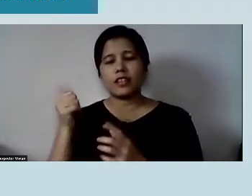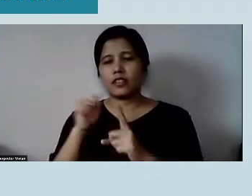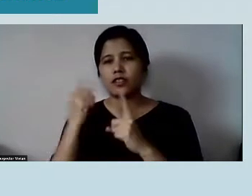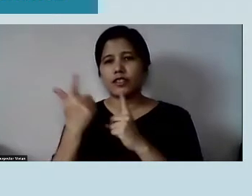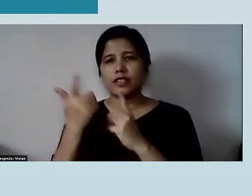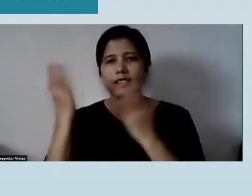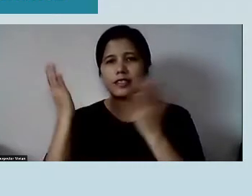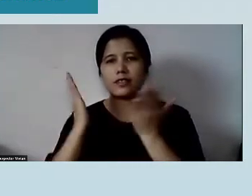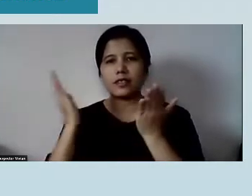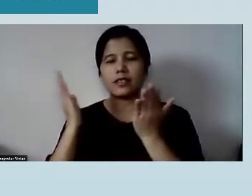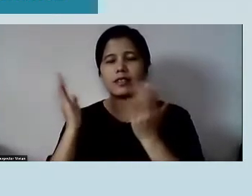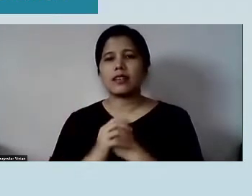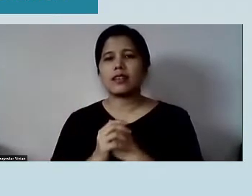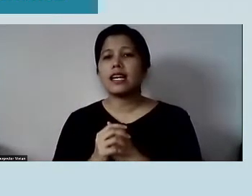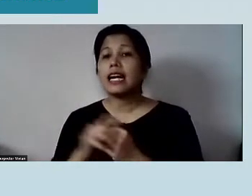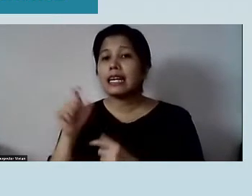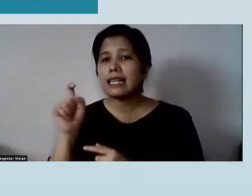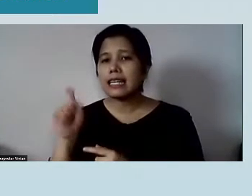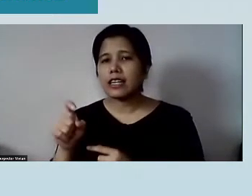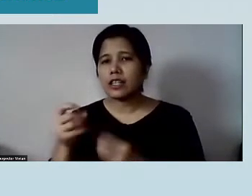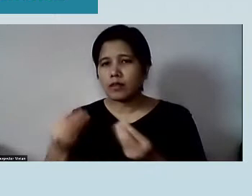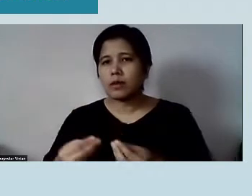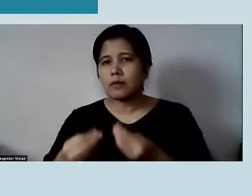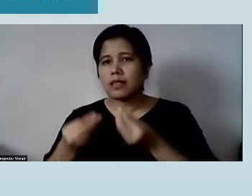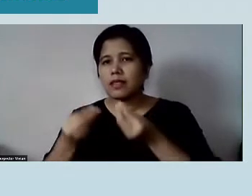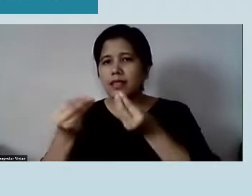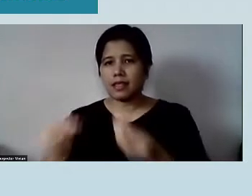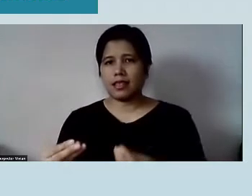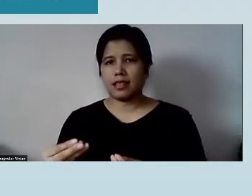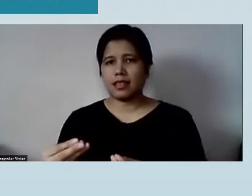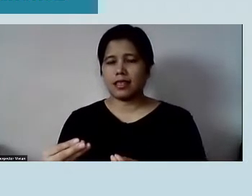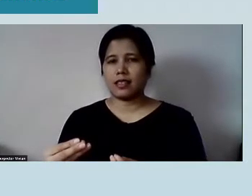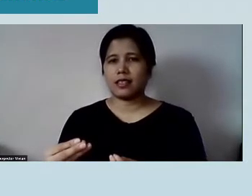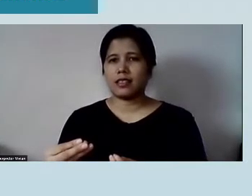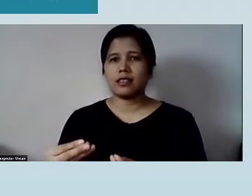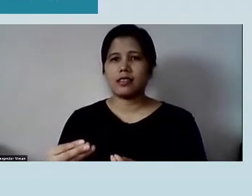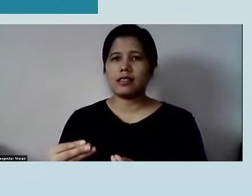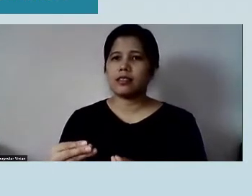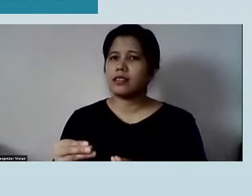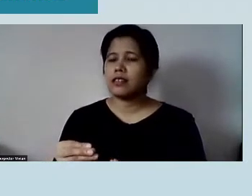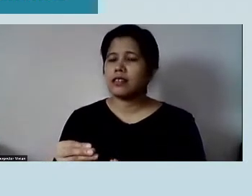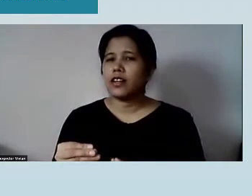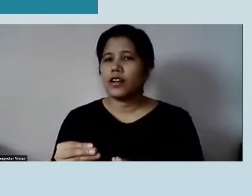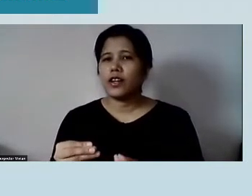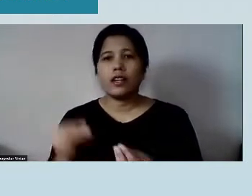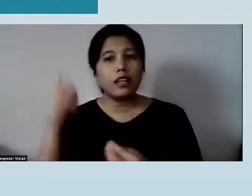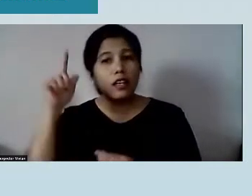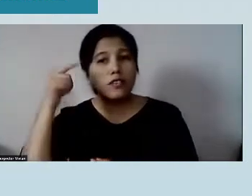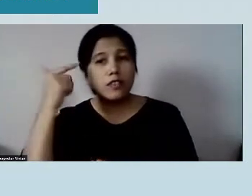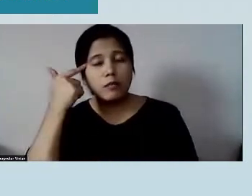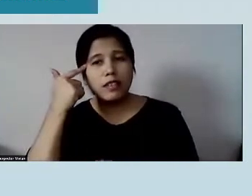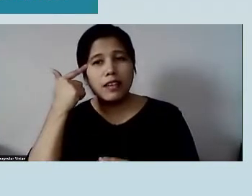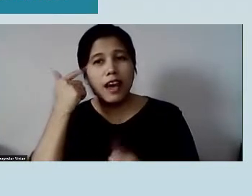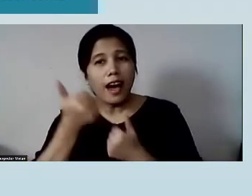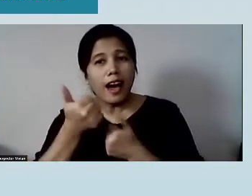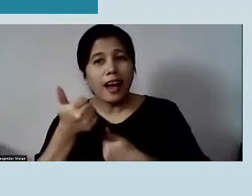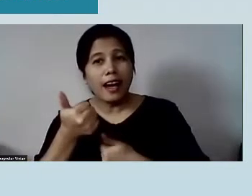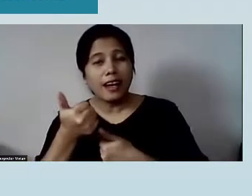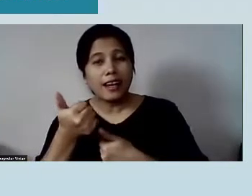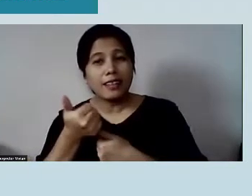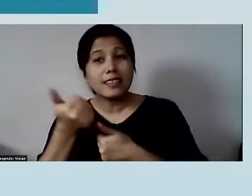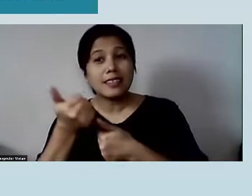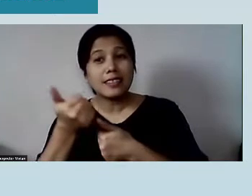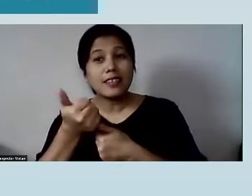services, kailangan po mamigay sa ang gobyerno through the DSWD ng mga assistive devices. Ito po nga